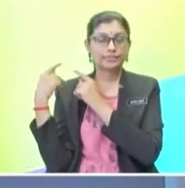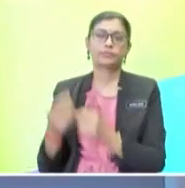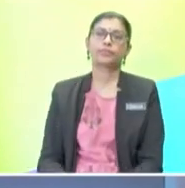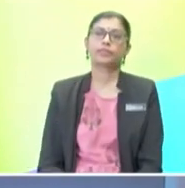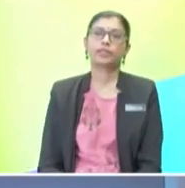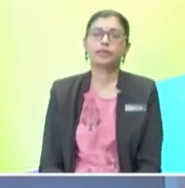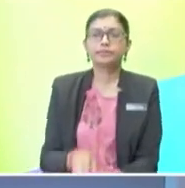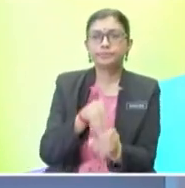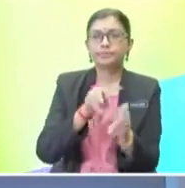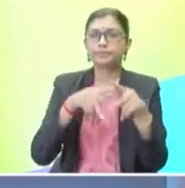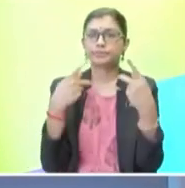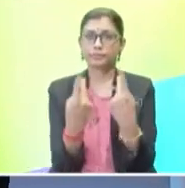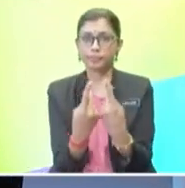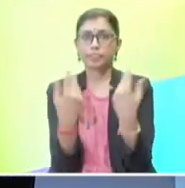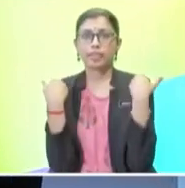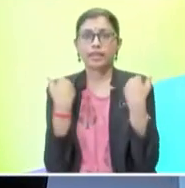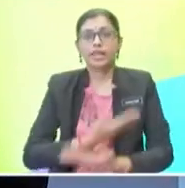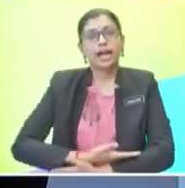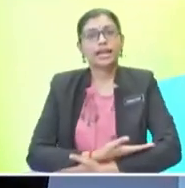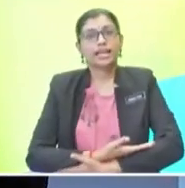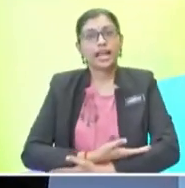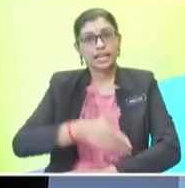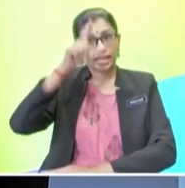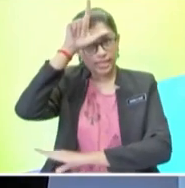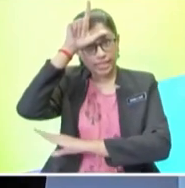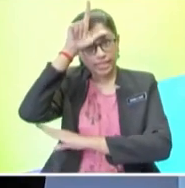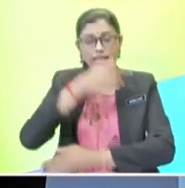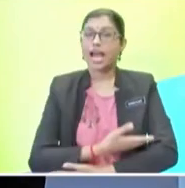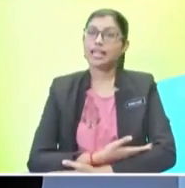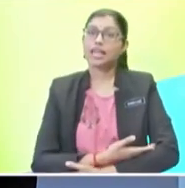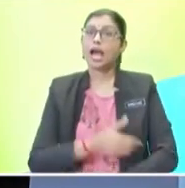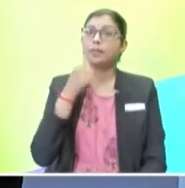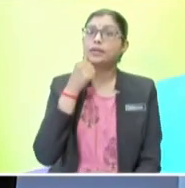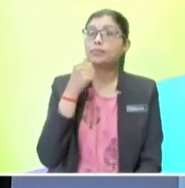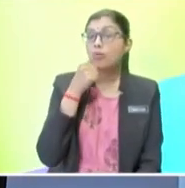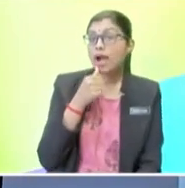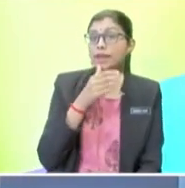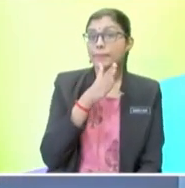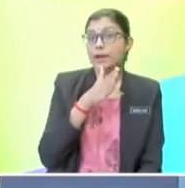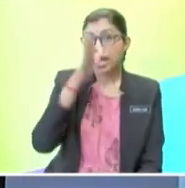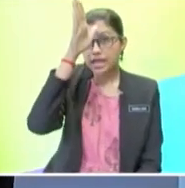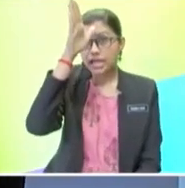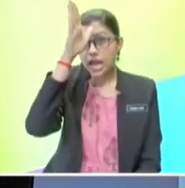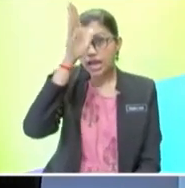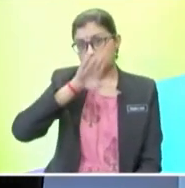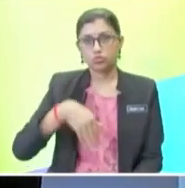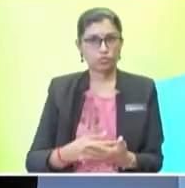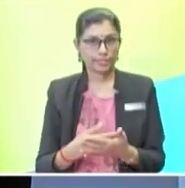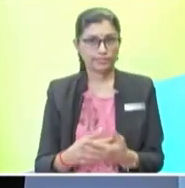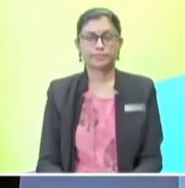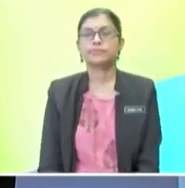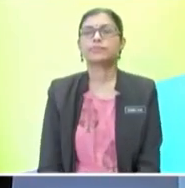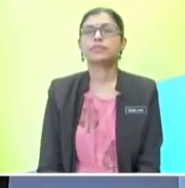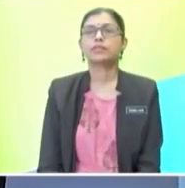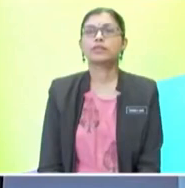perempuan. Betul? Betul. Dan ada juga ibu, ada ayah. Okey, peranan itu kita tahu. Ibu peranan dia adalah untuk menjaga keluarga. Ayah